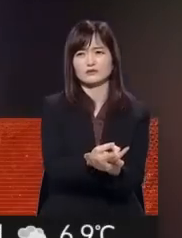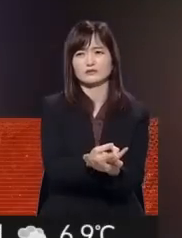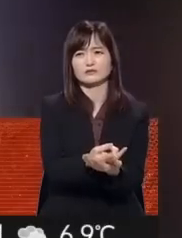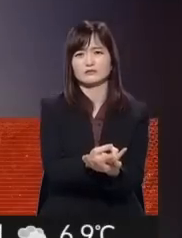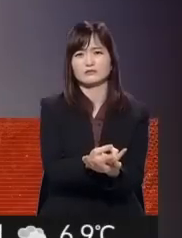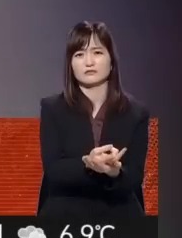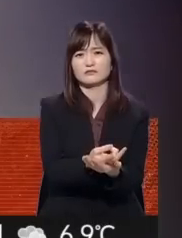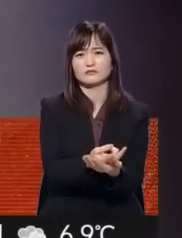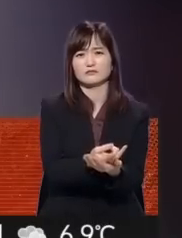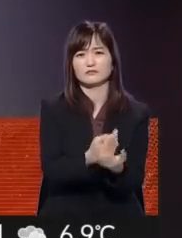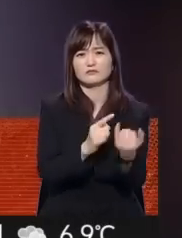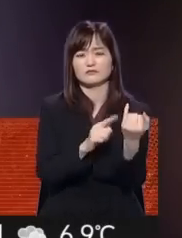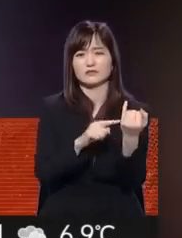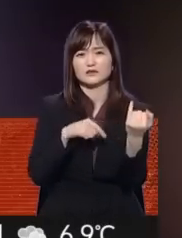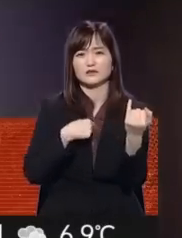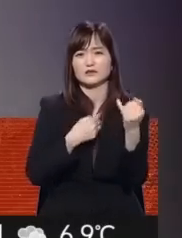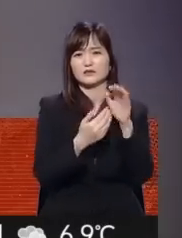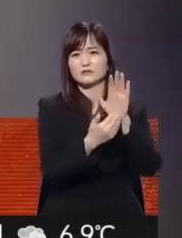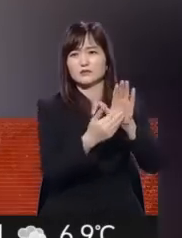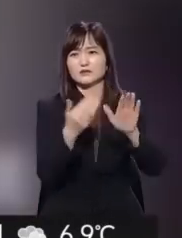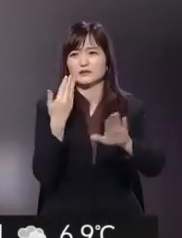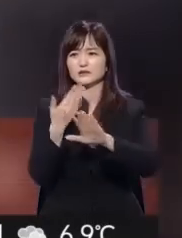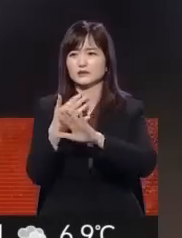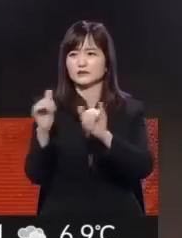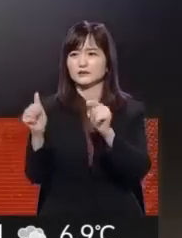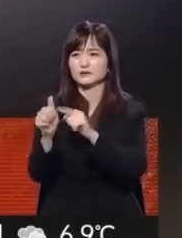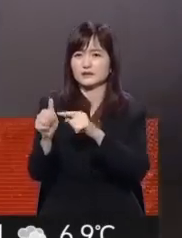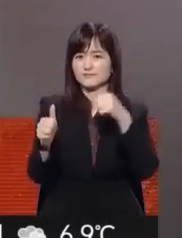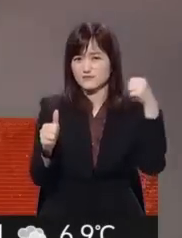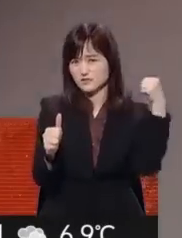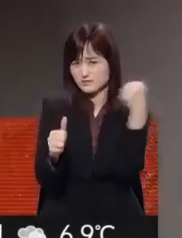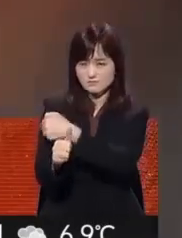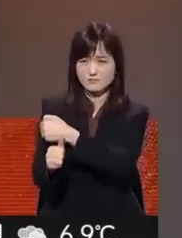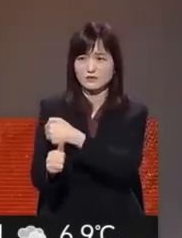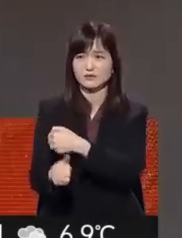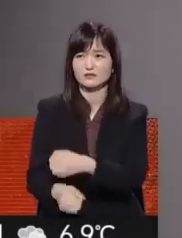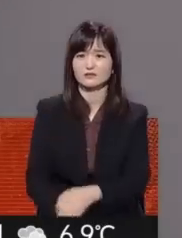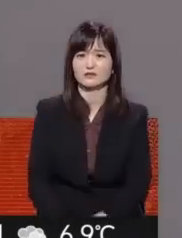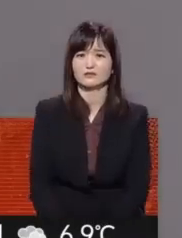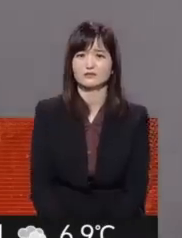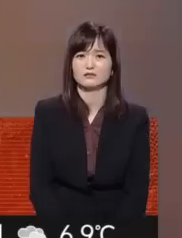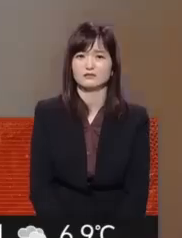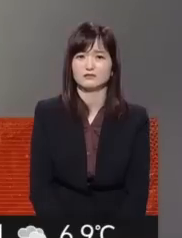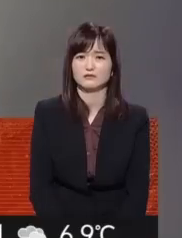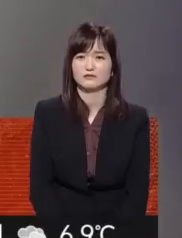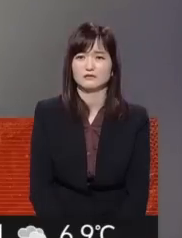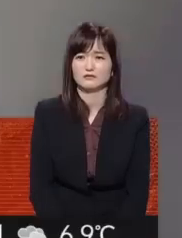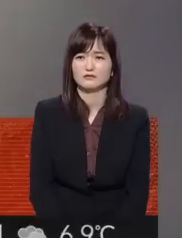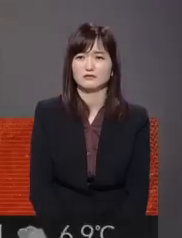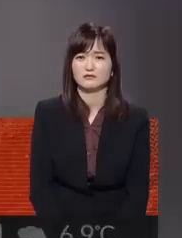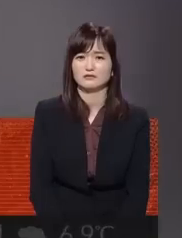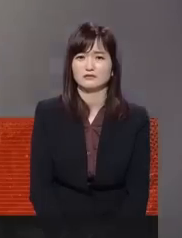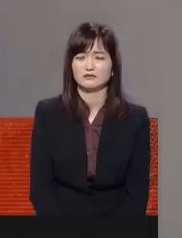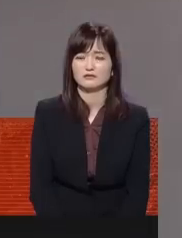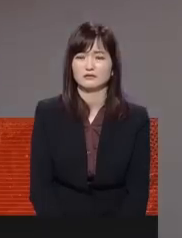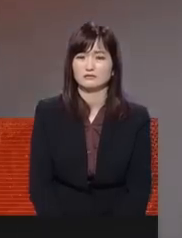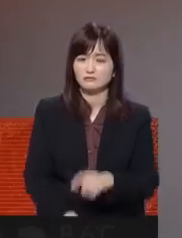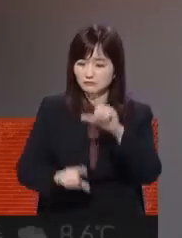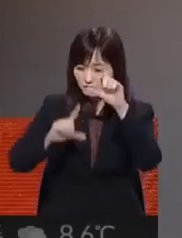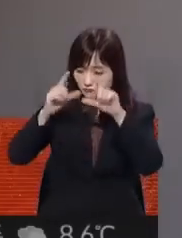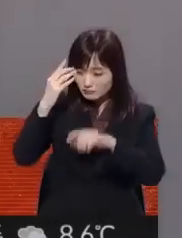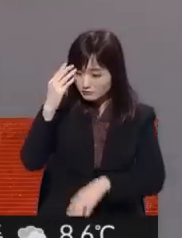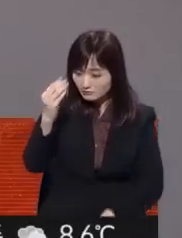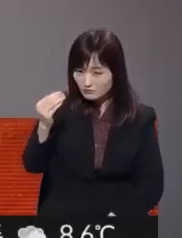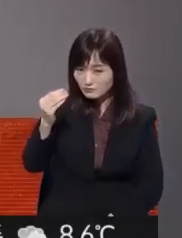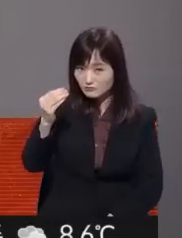건데 여성은 자신을 말리던 또 다른 남성까지 폭행을 했다고 합니다. 야, 진짜 뭐 믿고 저러지? 자, 저 모습을 목격한